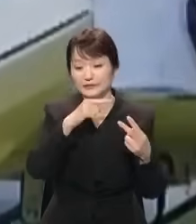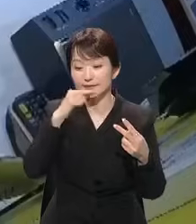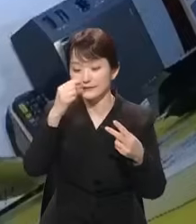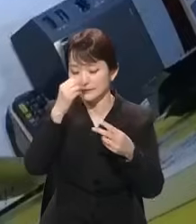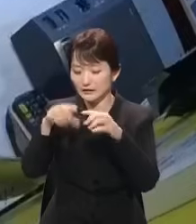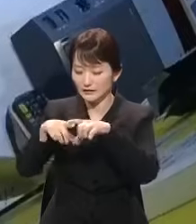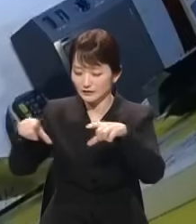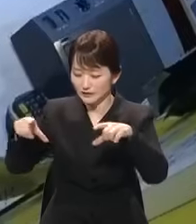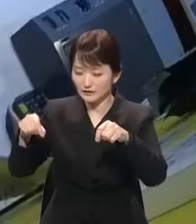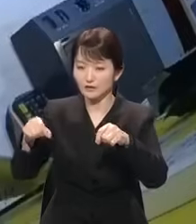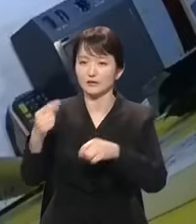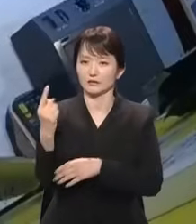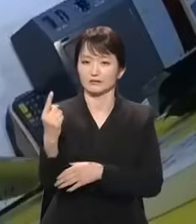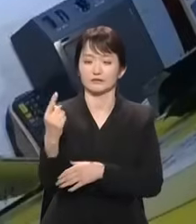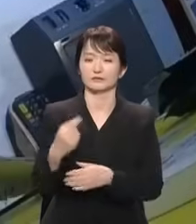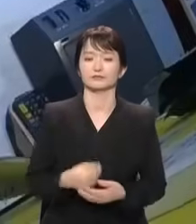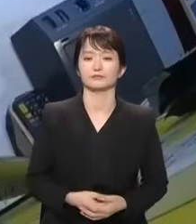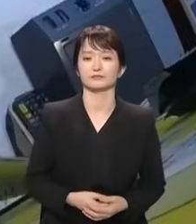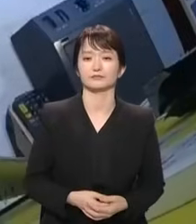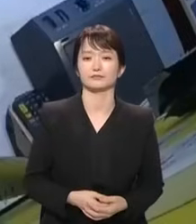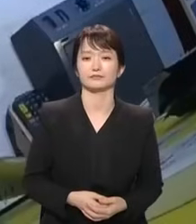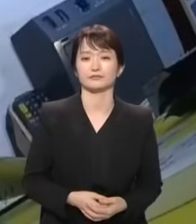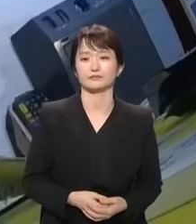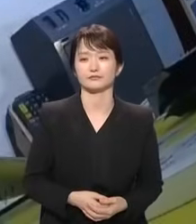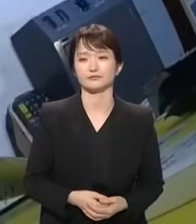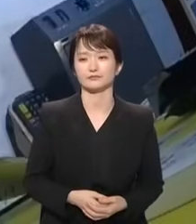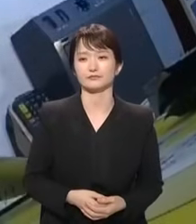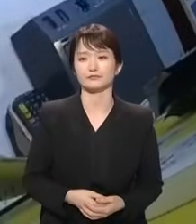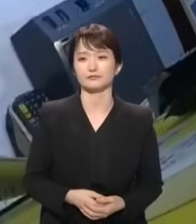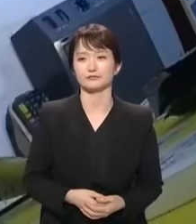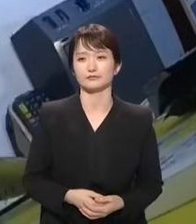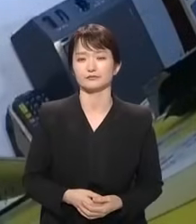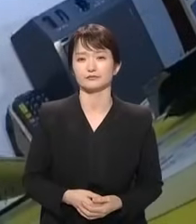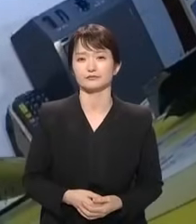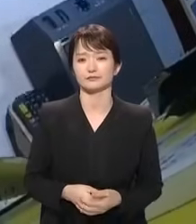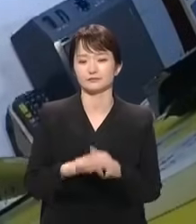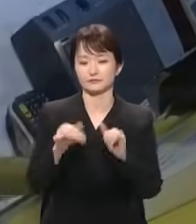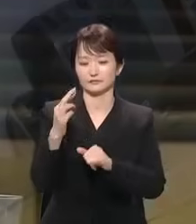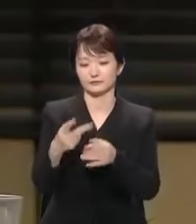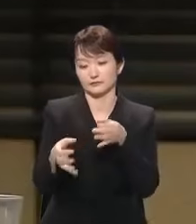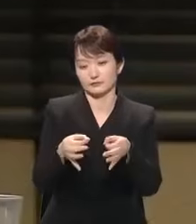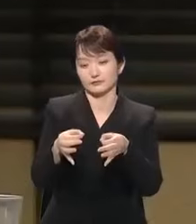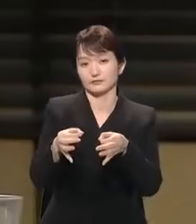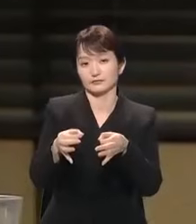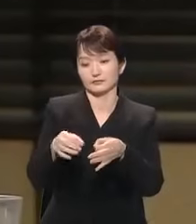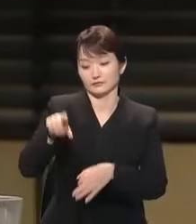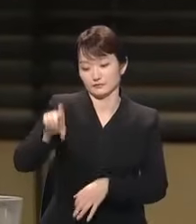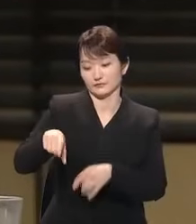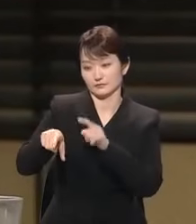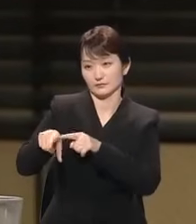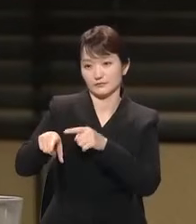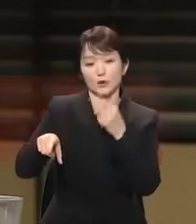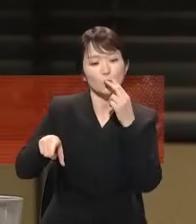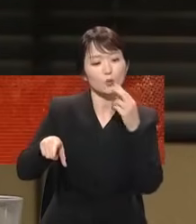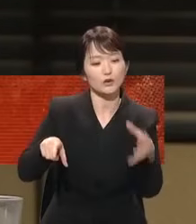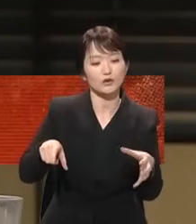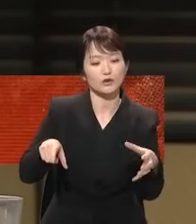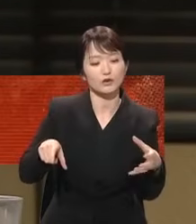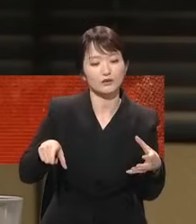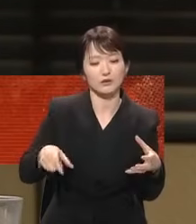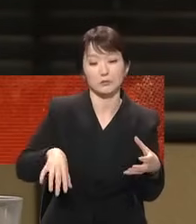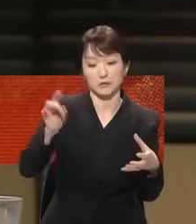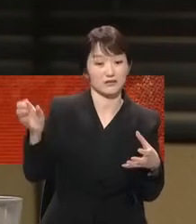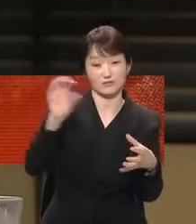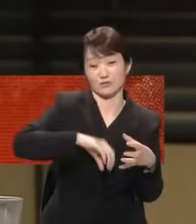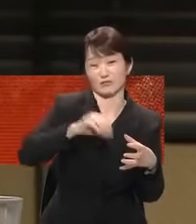담았어요. 근데 보통은 이제 뭔가 저 무인 판매점에서 결제를 할 때는 비닐 안에 먼저 안 넣죠. 아, 그렇죠.